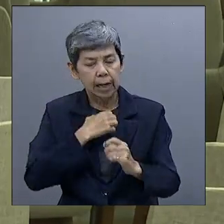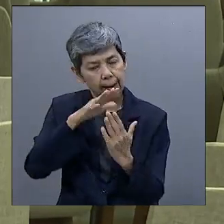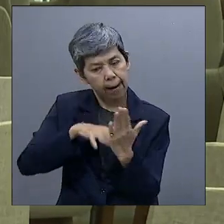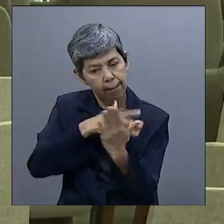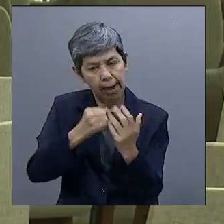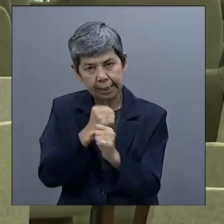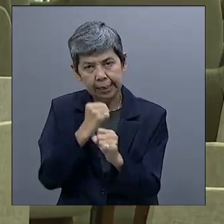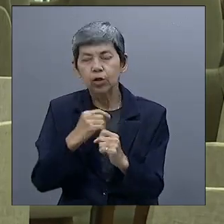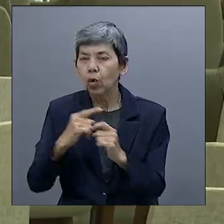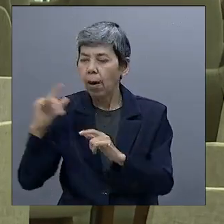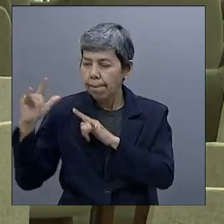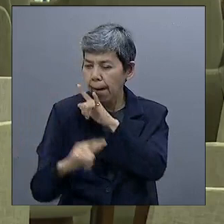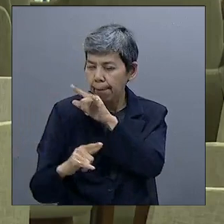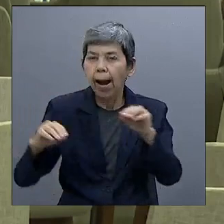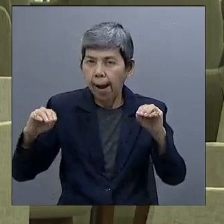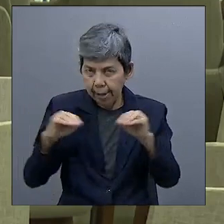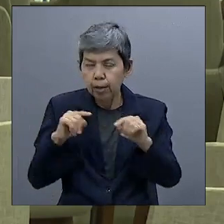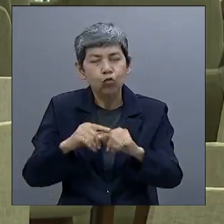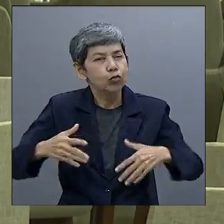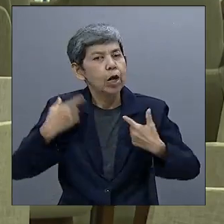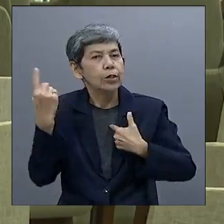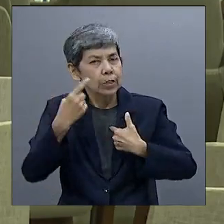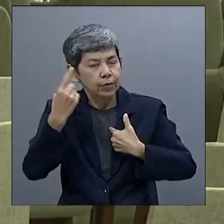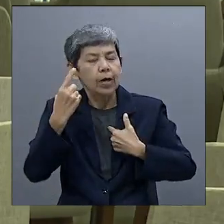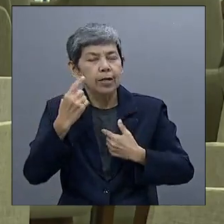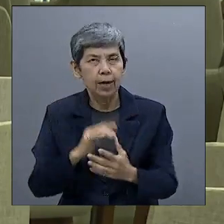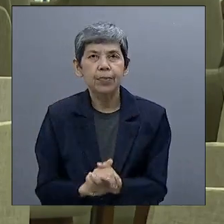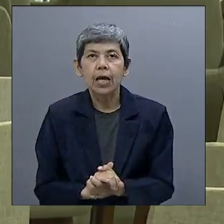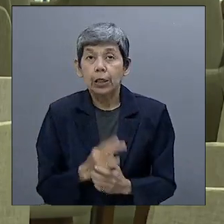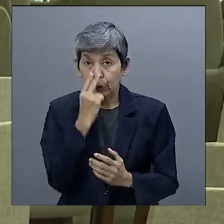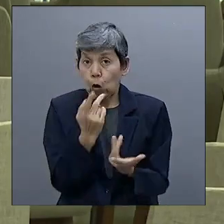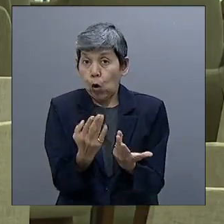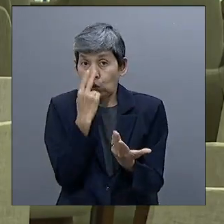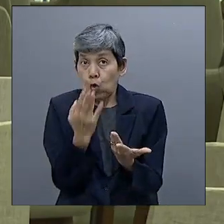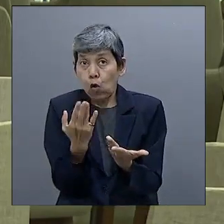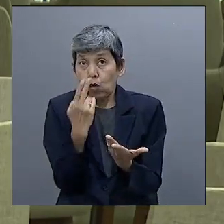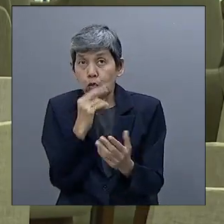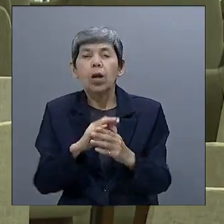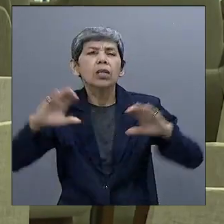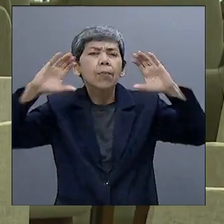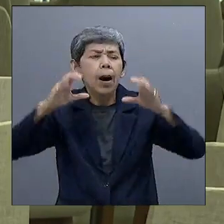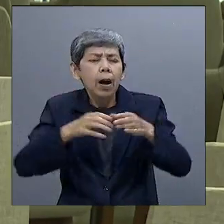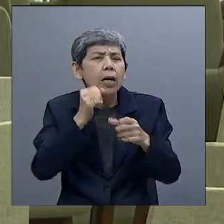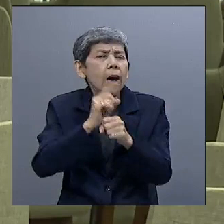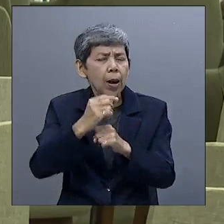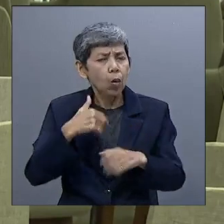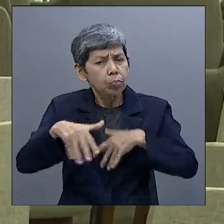ให้ทันกับช่วงไฮซีซั่นที่กำลังจะมาถึงนี้นะคะคุณพรวดีคุณจิราชาตาหลังจากนี้ค่ะต้องดูนะคะว่ารัฐบาลใหม่จะท